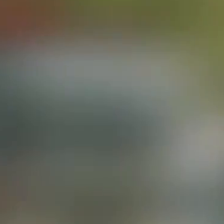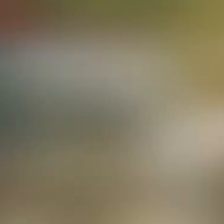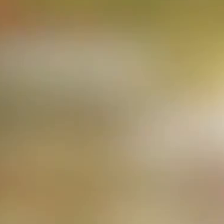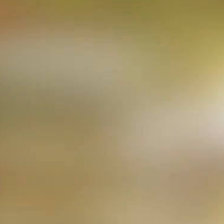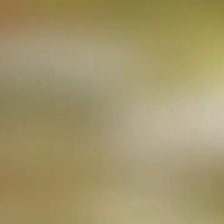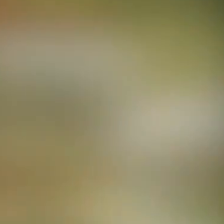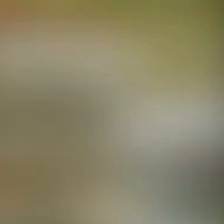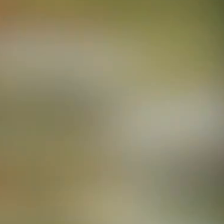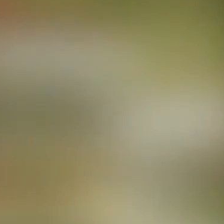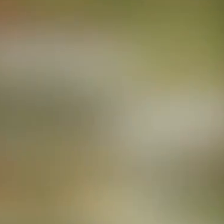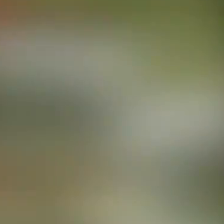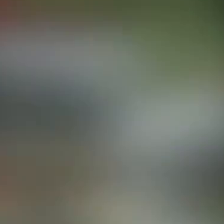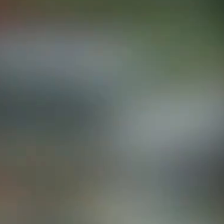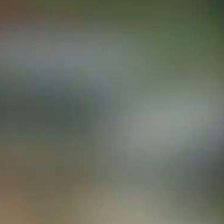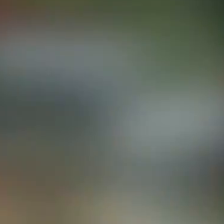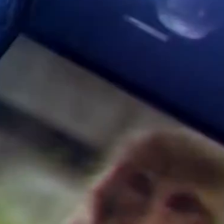एनटिभी कोहलपुर।